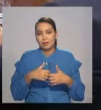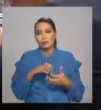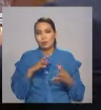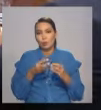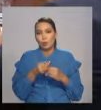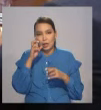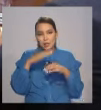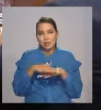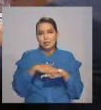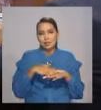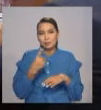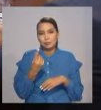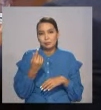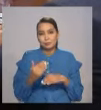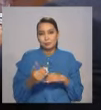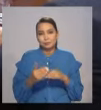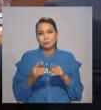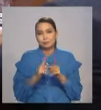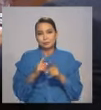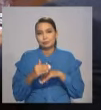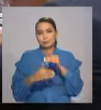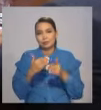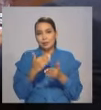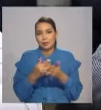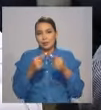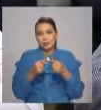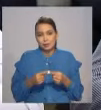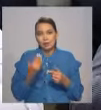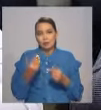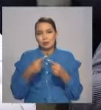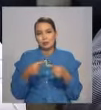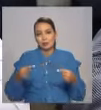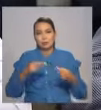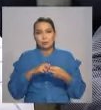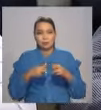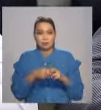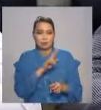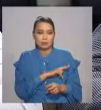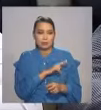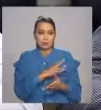бойынша еліміздің белгілі бір деңгейде жетістіктер болғанымен нақты салаларда проблемалар бар деді.